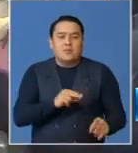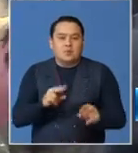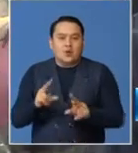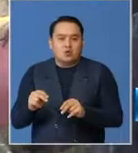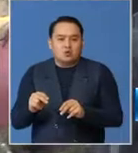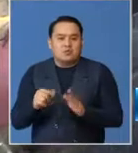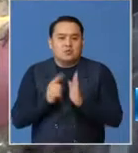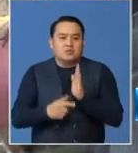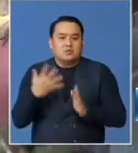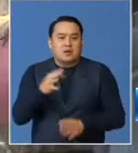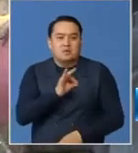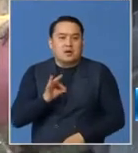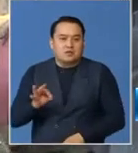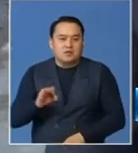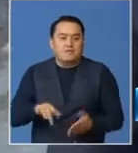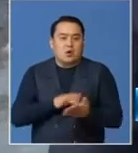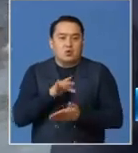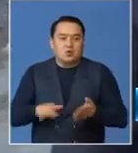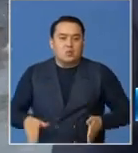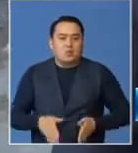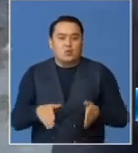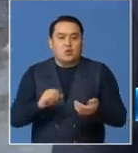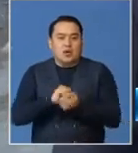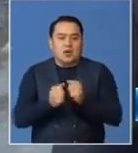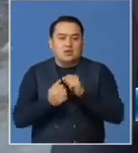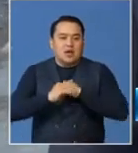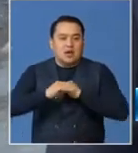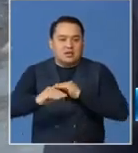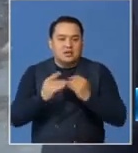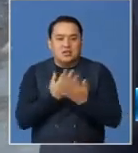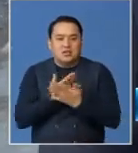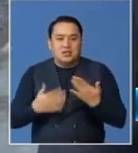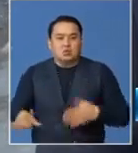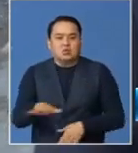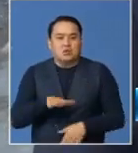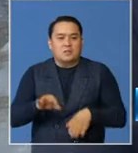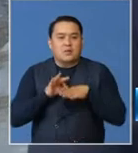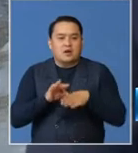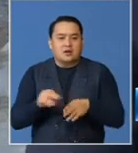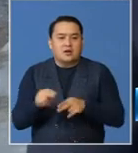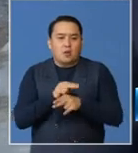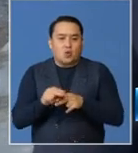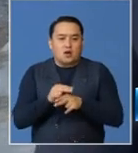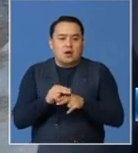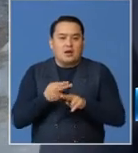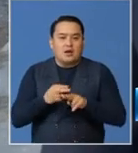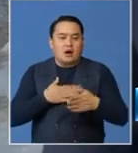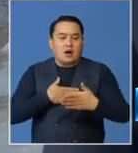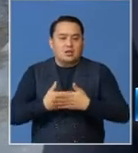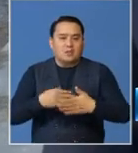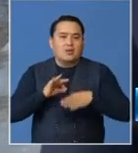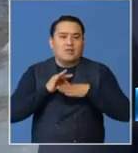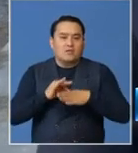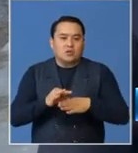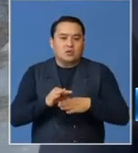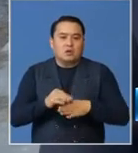благоустройства, то 75% дорог в городе полностью асфальтированы. На некоторых участках проводится малый ремонт. Помимо этого активно ведется